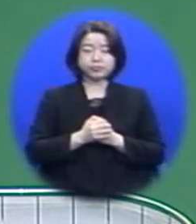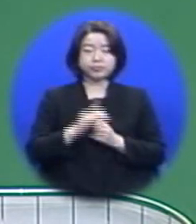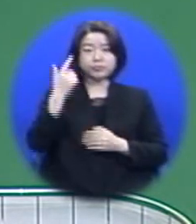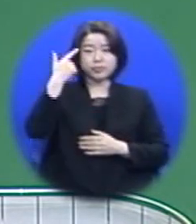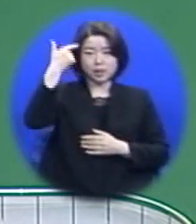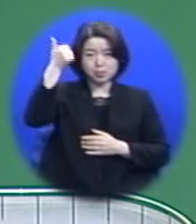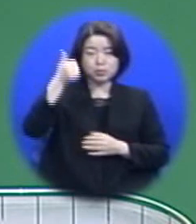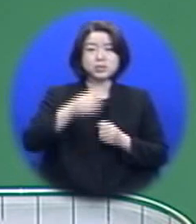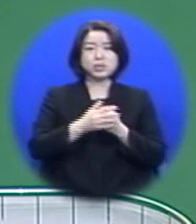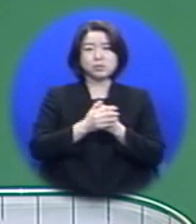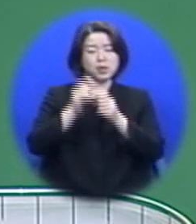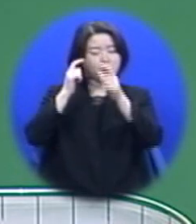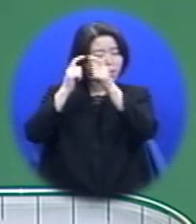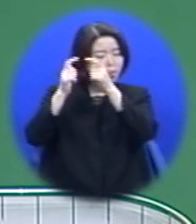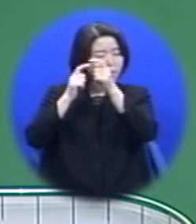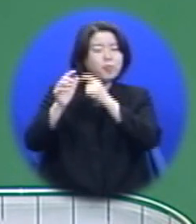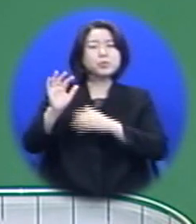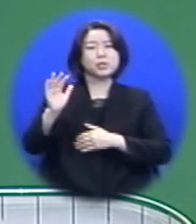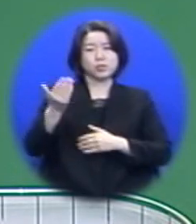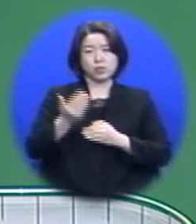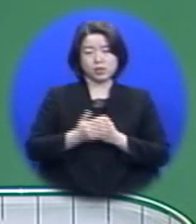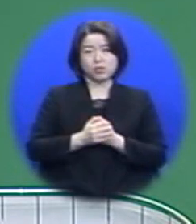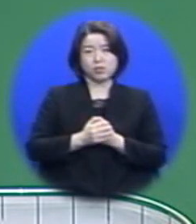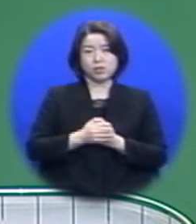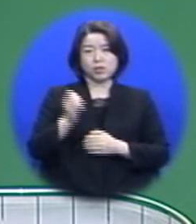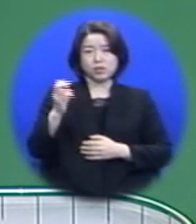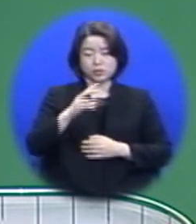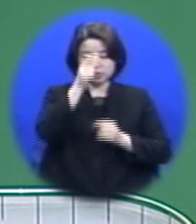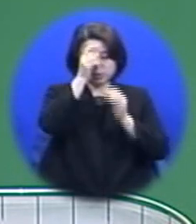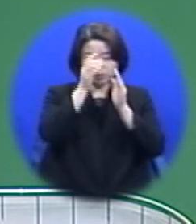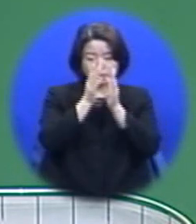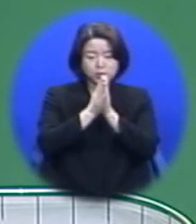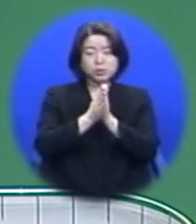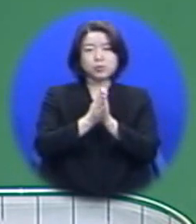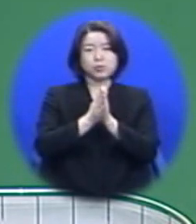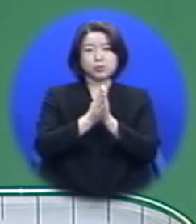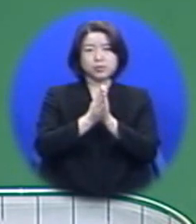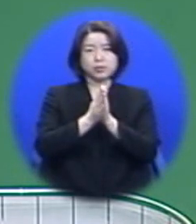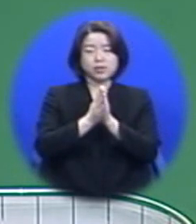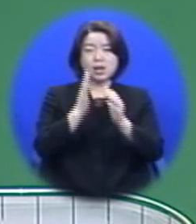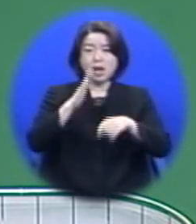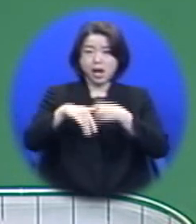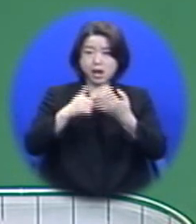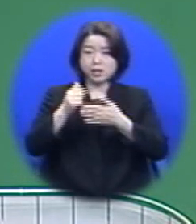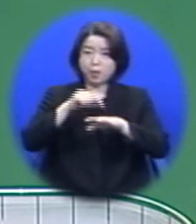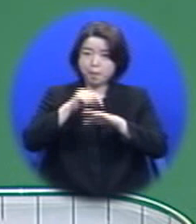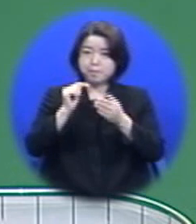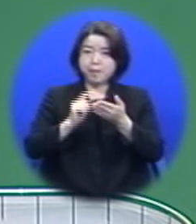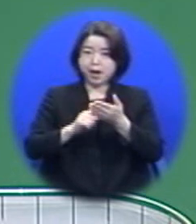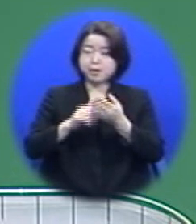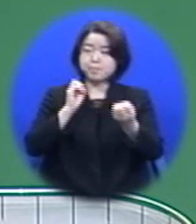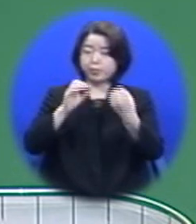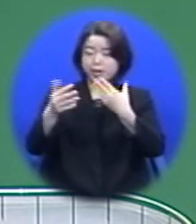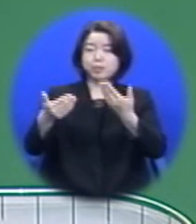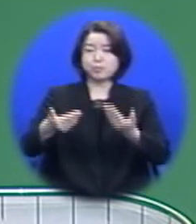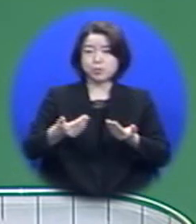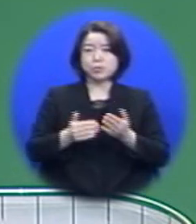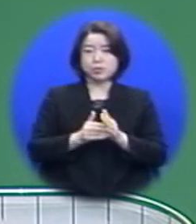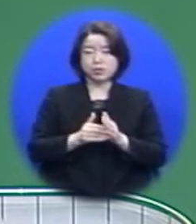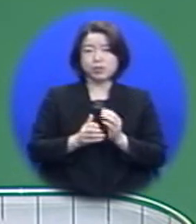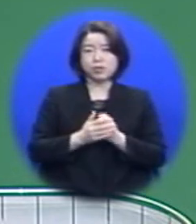목사님은 고민이 됐어요 그리고 기도하는데 하나님께서 마음에 답을